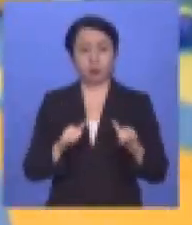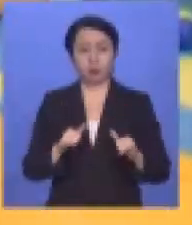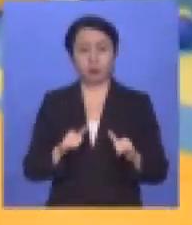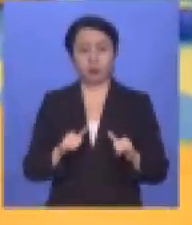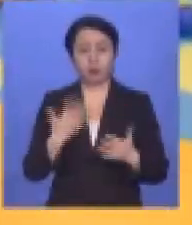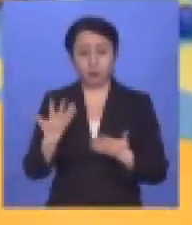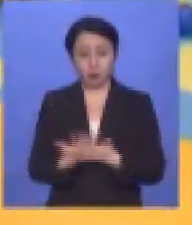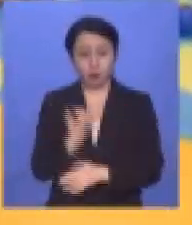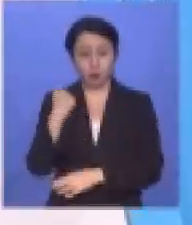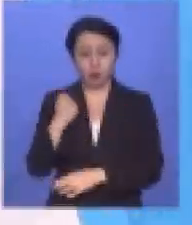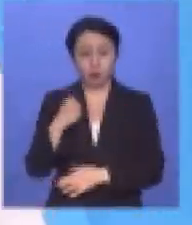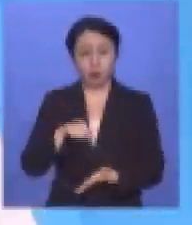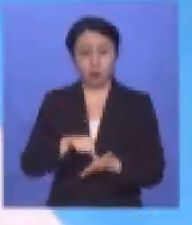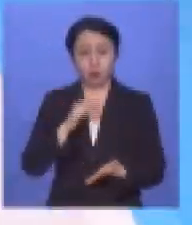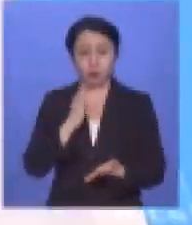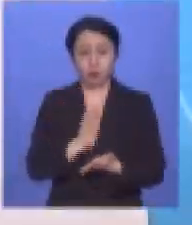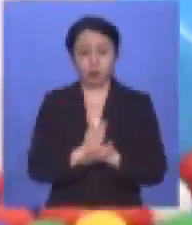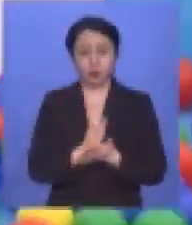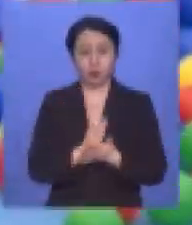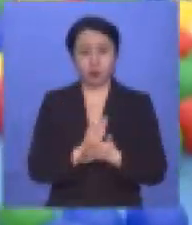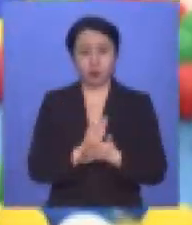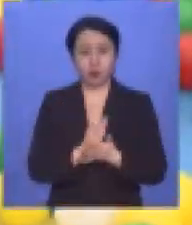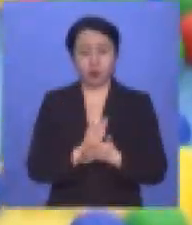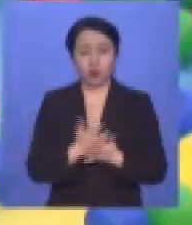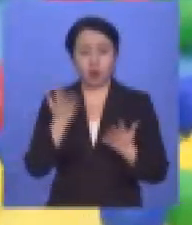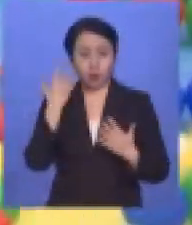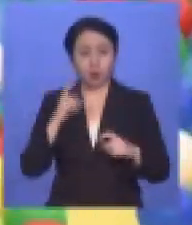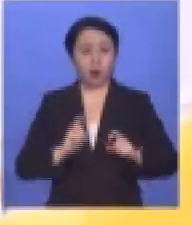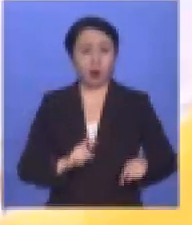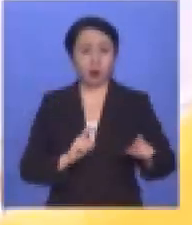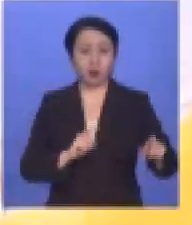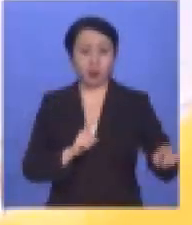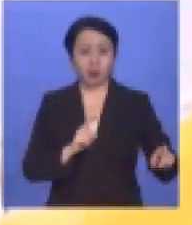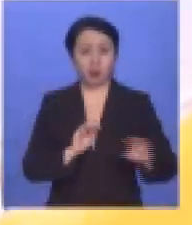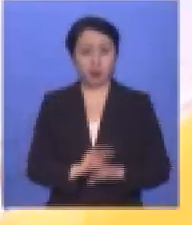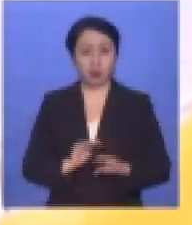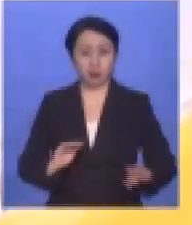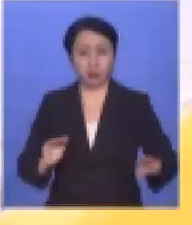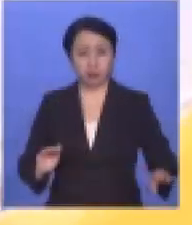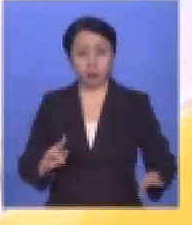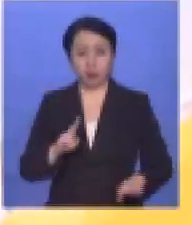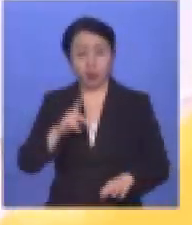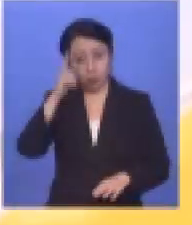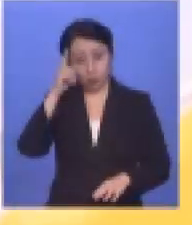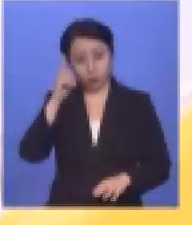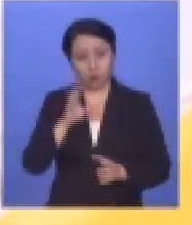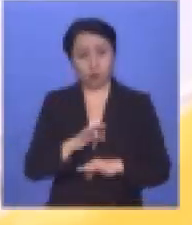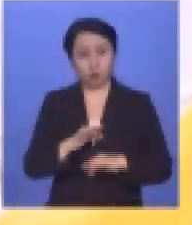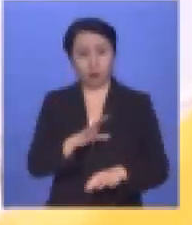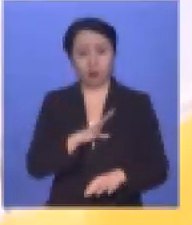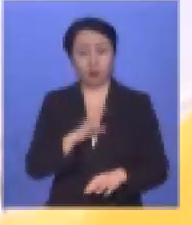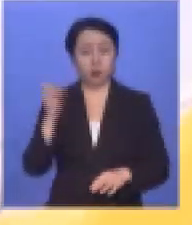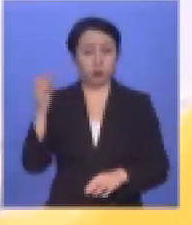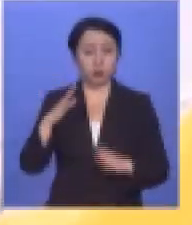жетістікке қол жеткізуге қарым қабілеті бар. Жақында жеңіл атлетикадан менталды ауытқуы бар балалар арасында Түркияда жарыс өтті. Солнечный